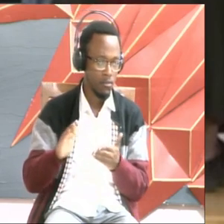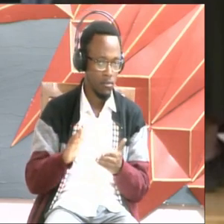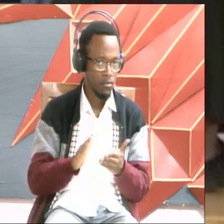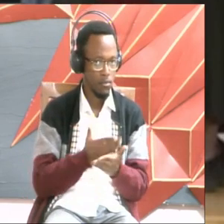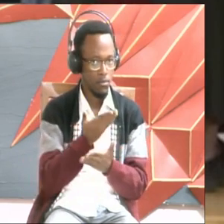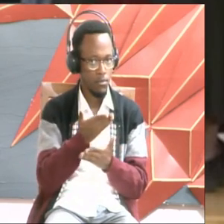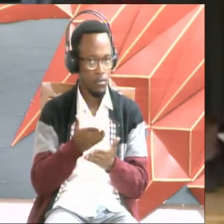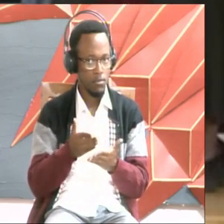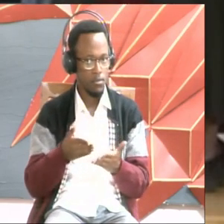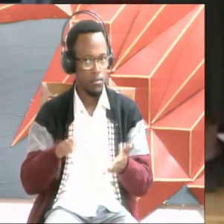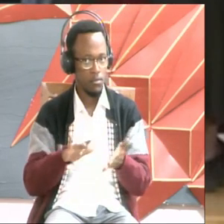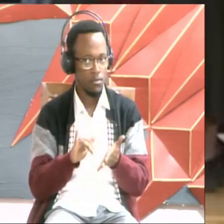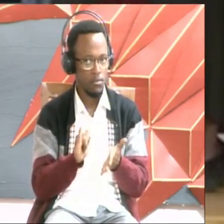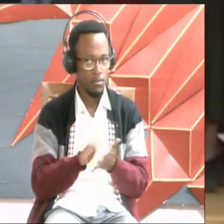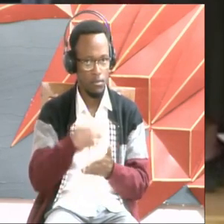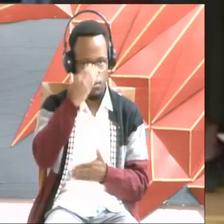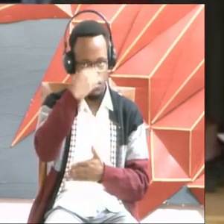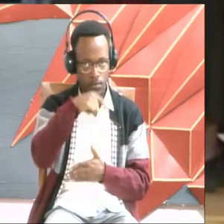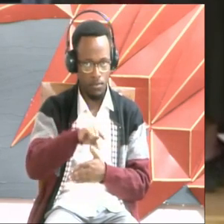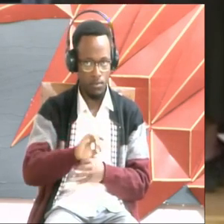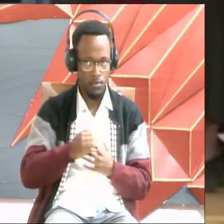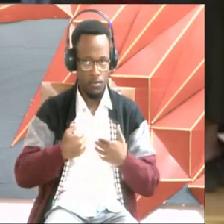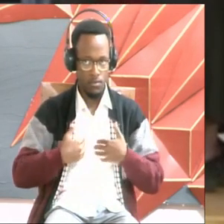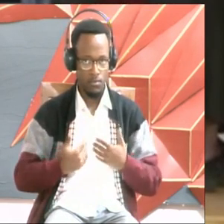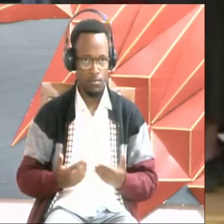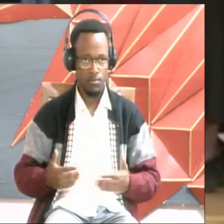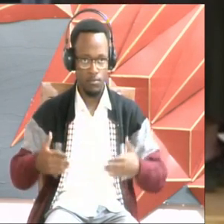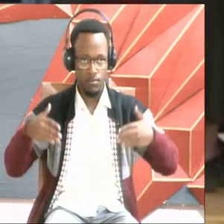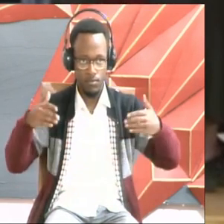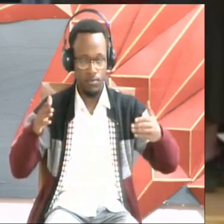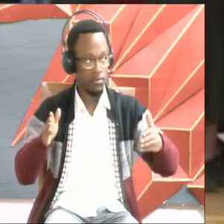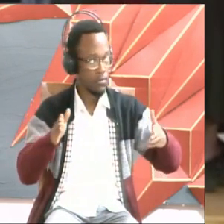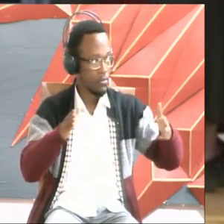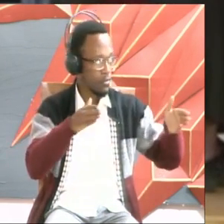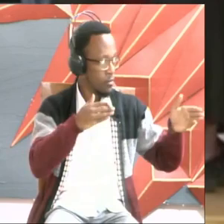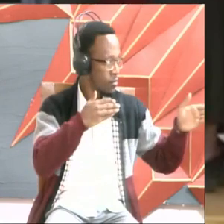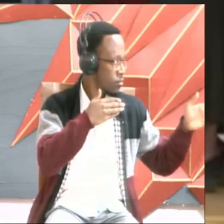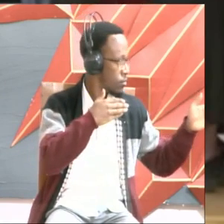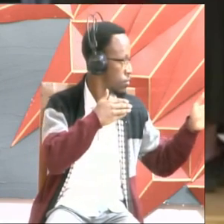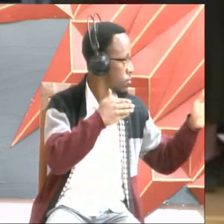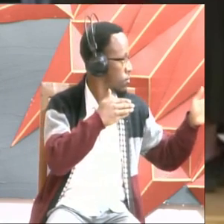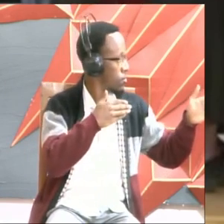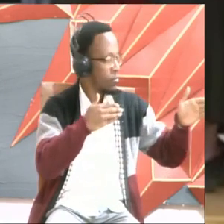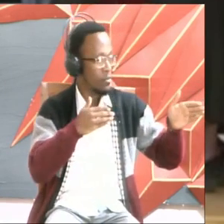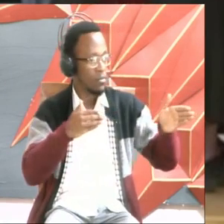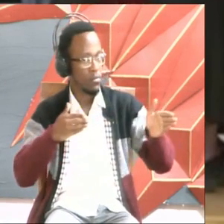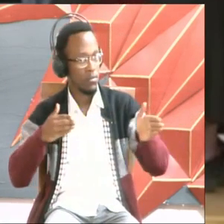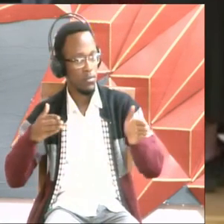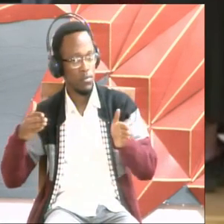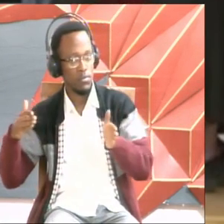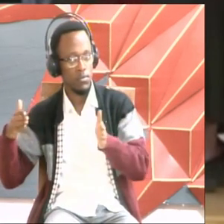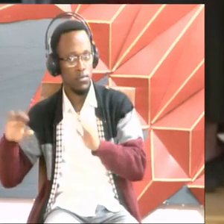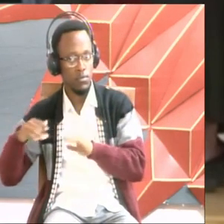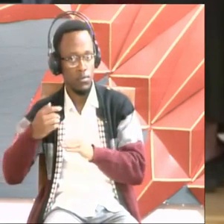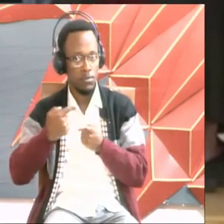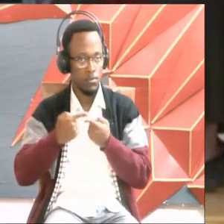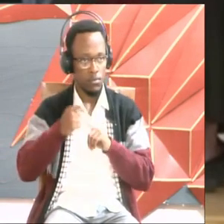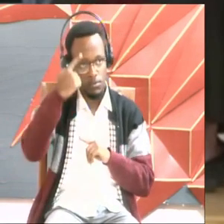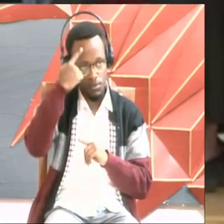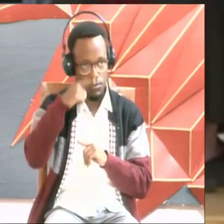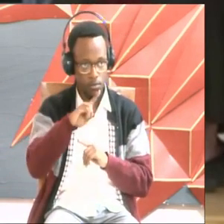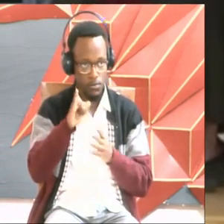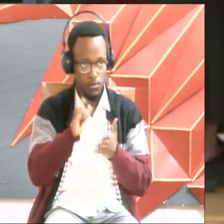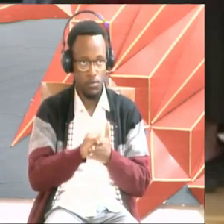Cet homme que tu as abandonné. Umuntu wanzwe. Mais c'est pour toi qu'il a prononcé cette parole. Ariko ni